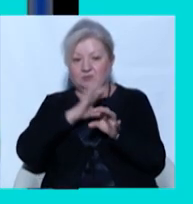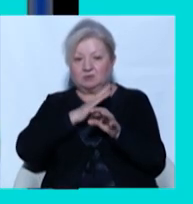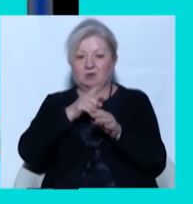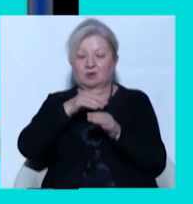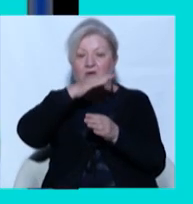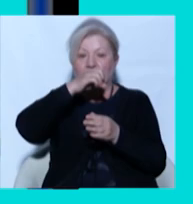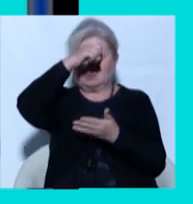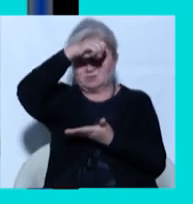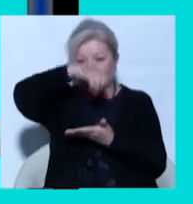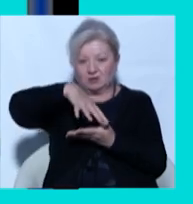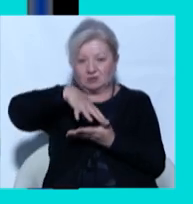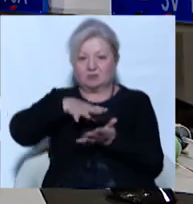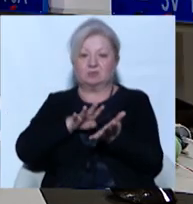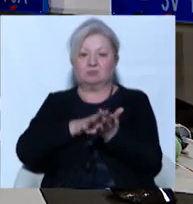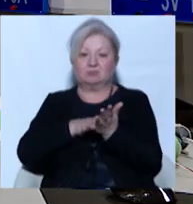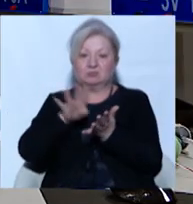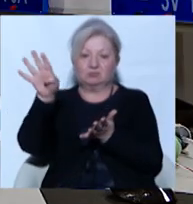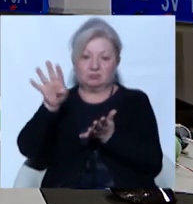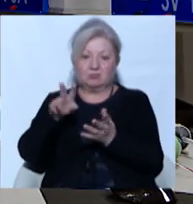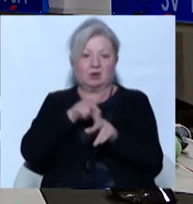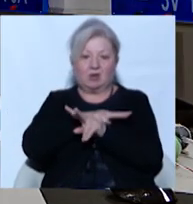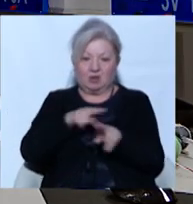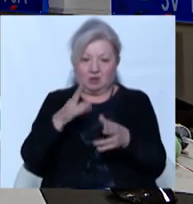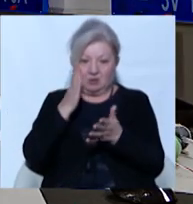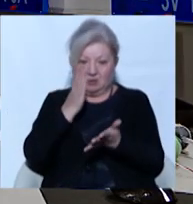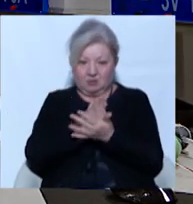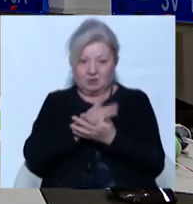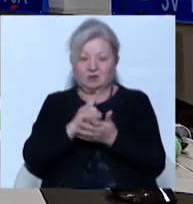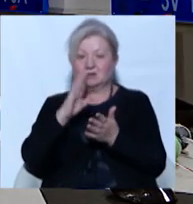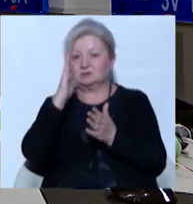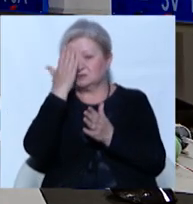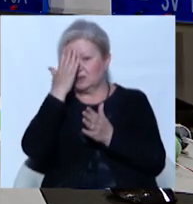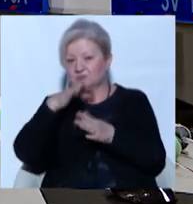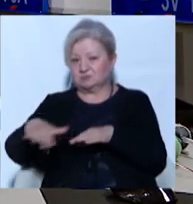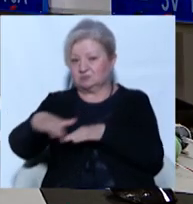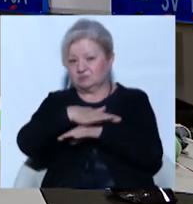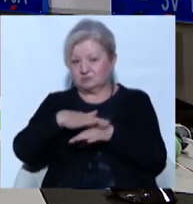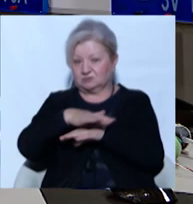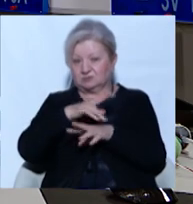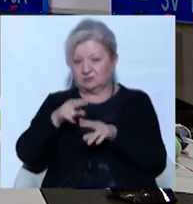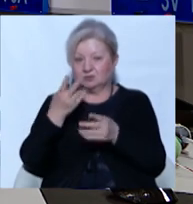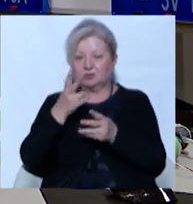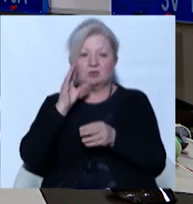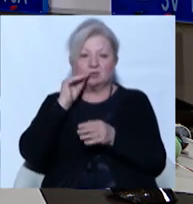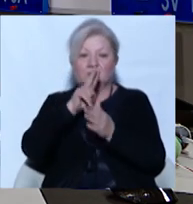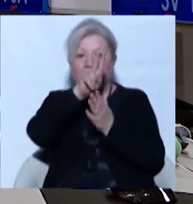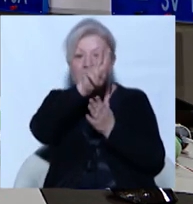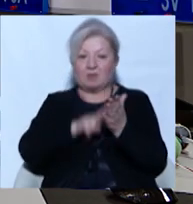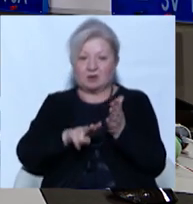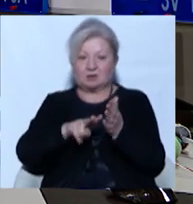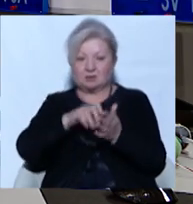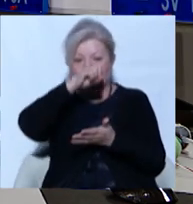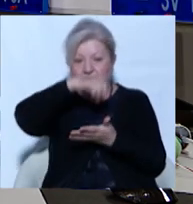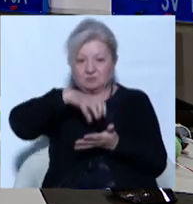ვინაიდან თქვით, რომ დაცემის და არეკლის კუთხეები ერთნაირია, სარკისებური ზედაპირიდან,